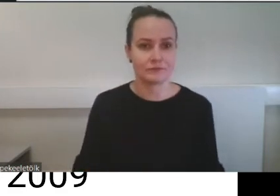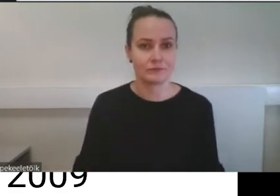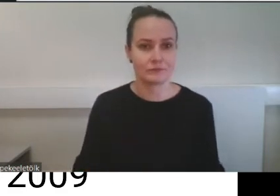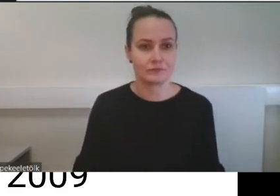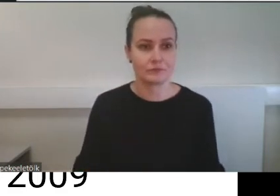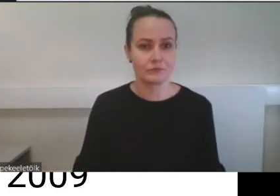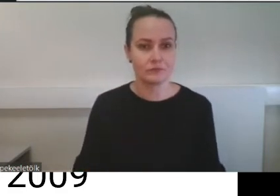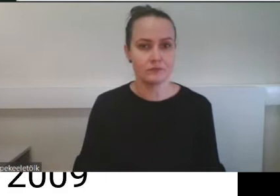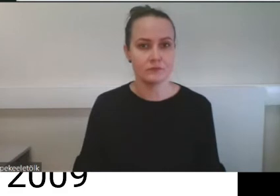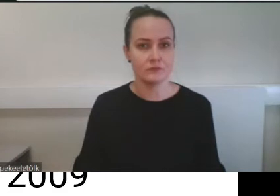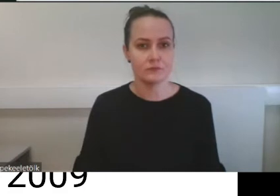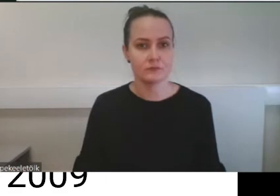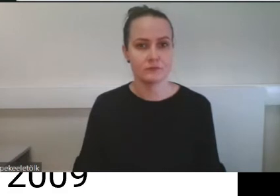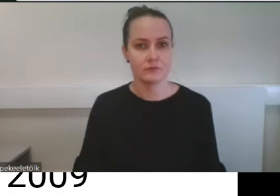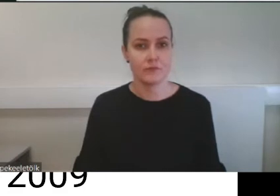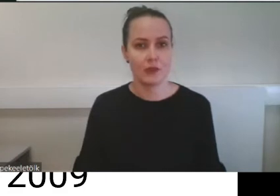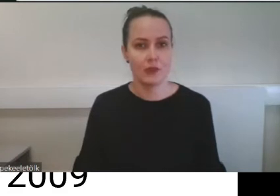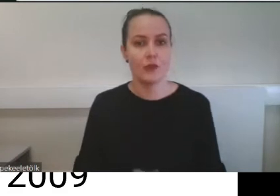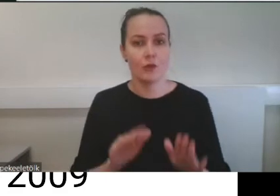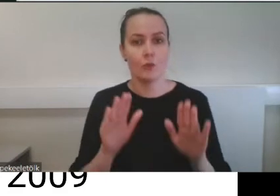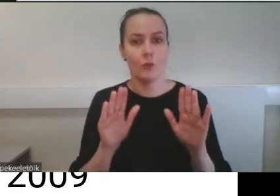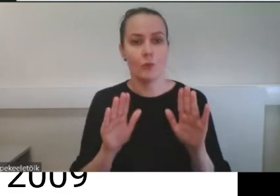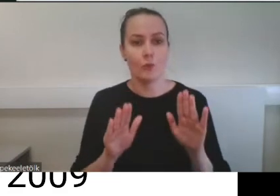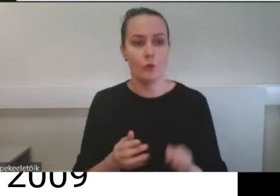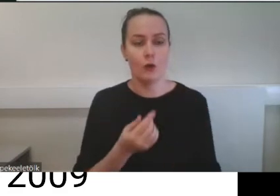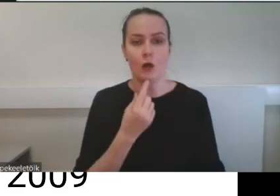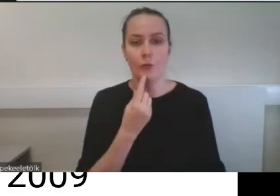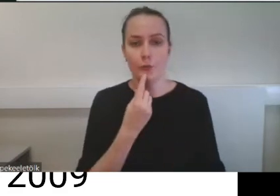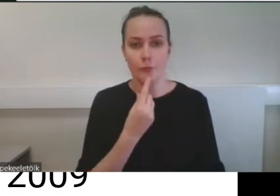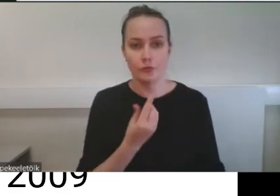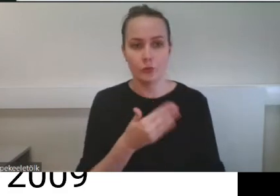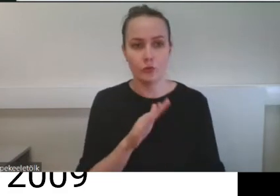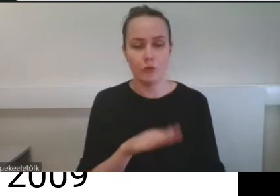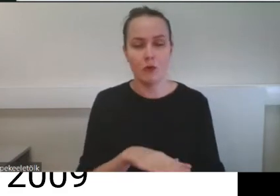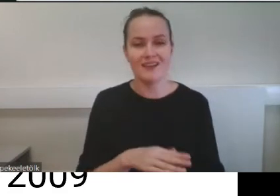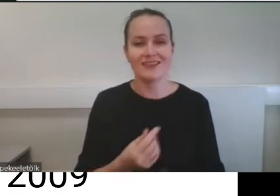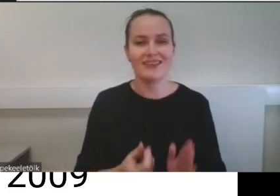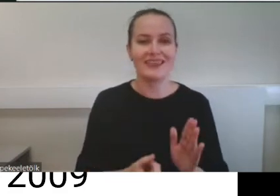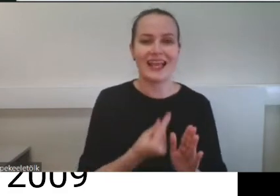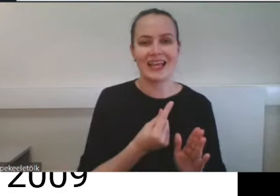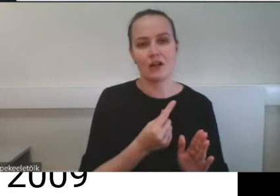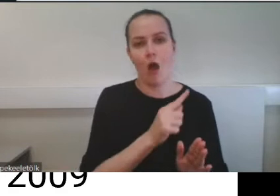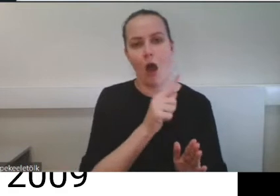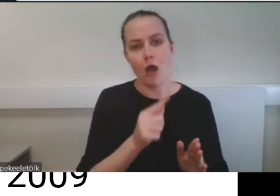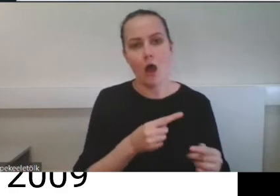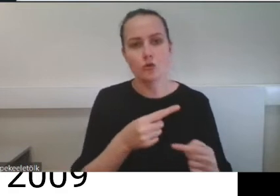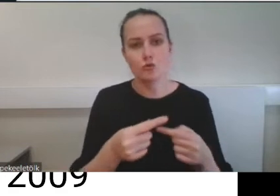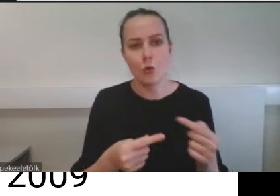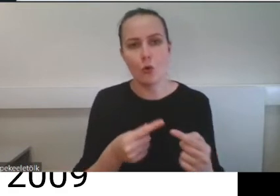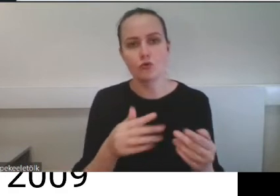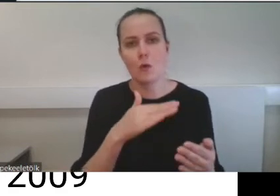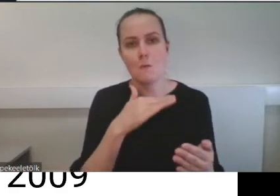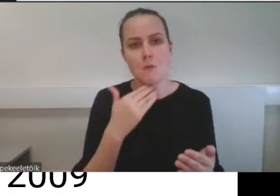et me tegelikult esimest korda uurisime ka peamise pereliikmest hoolda ja hoolduskoormust. Ehk meil oli